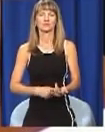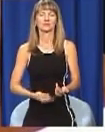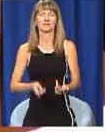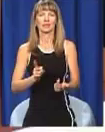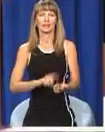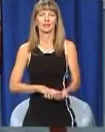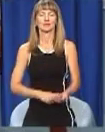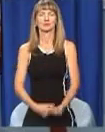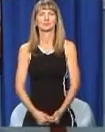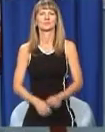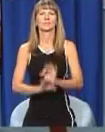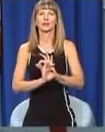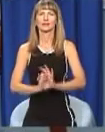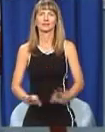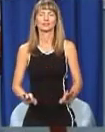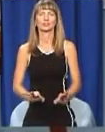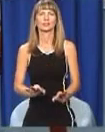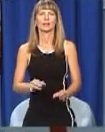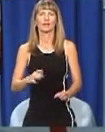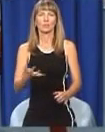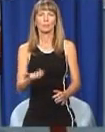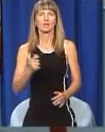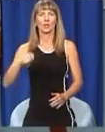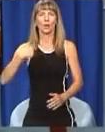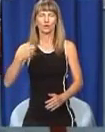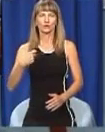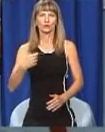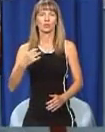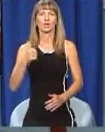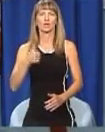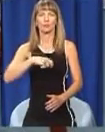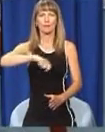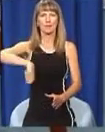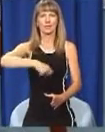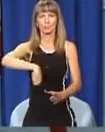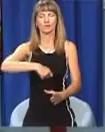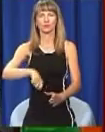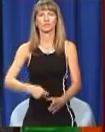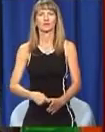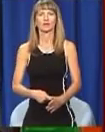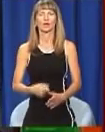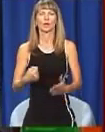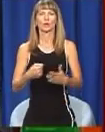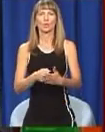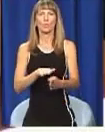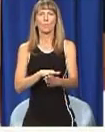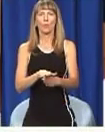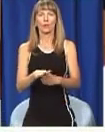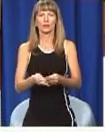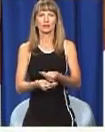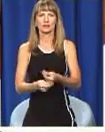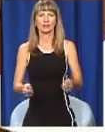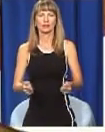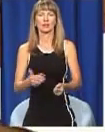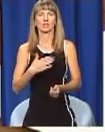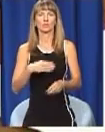3. Отлично. Держи ложку, хорошенько перемешивай до полного растворения нашего